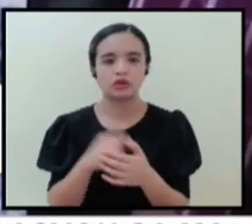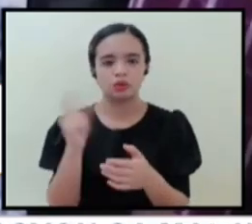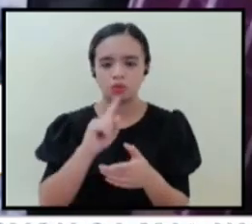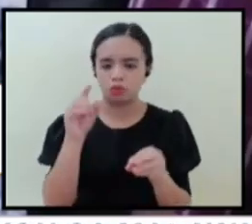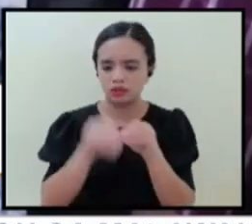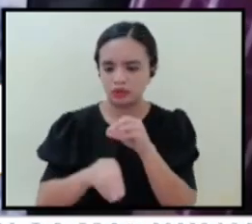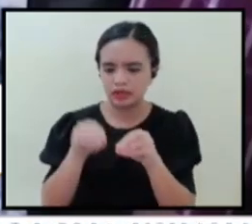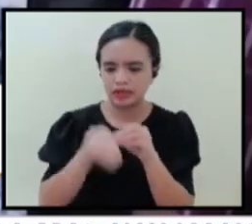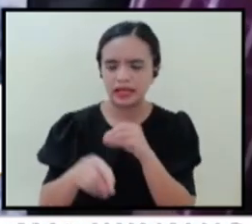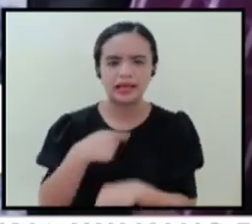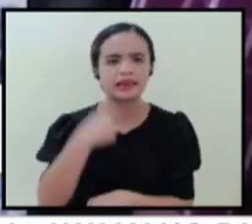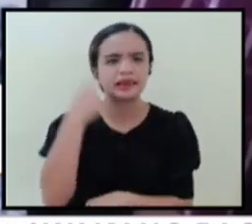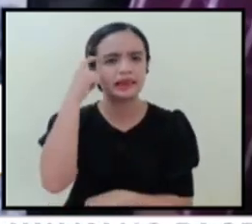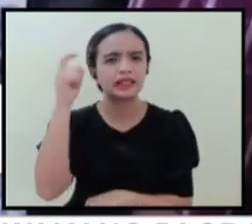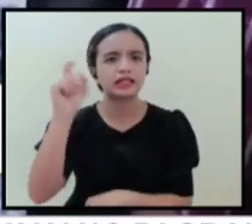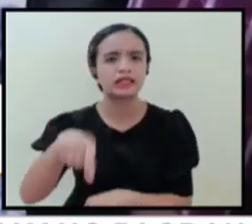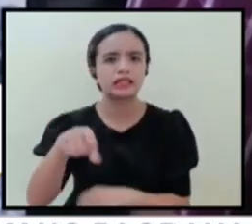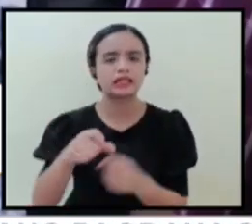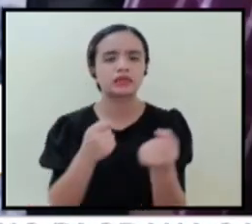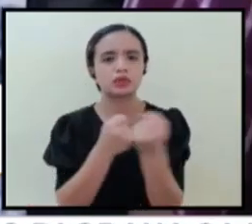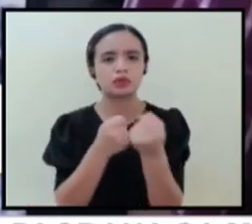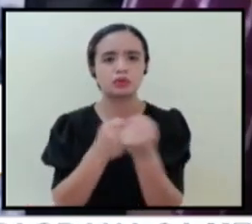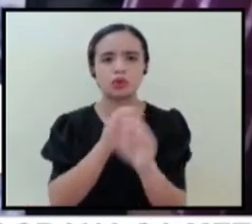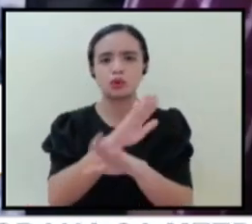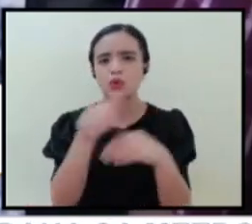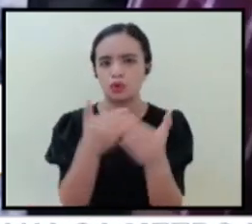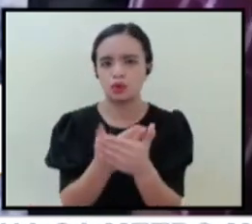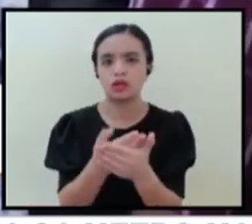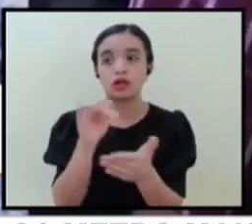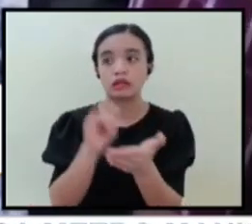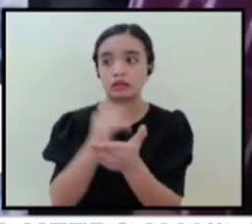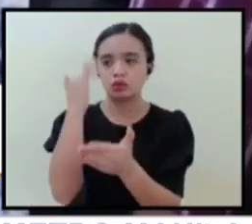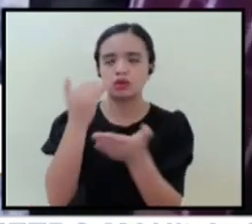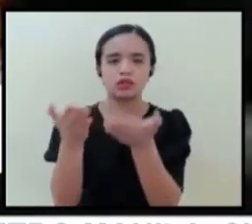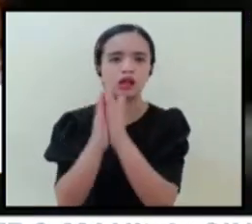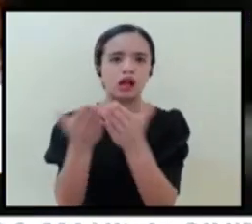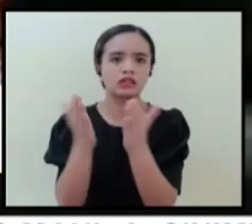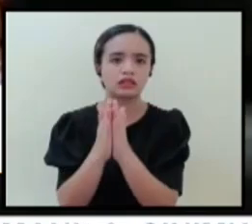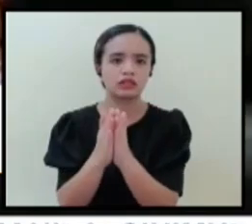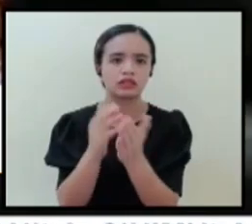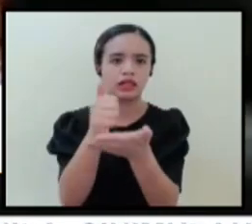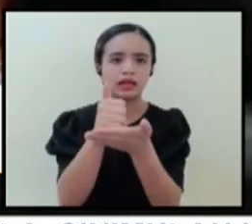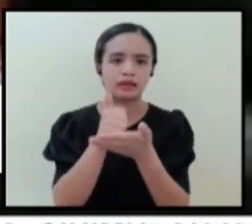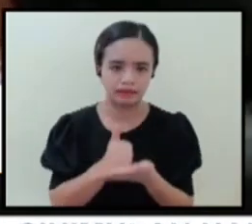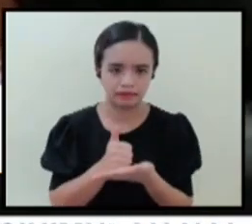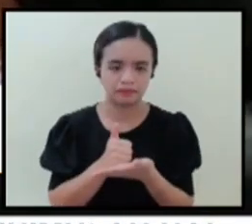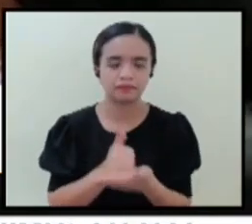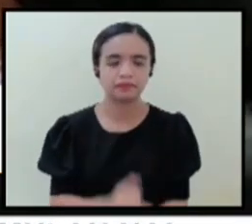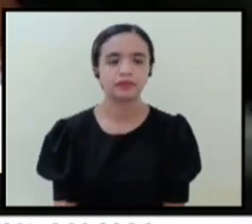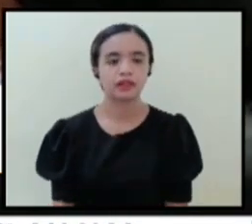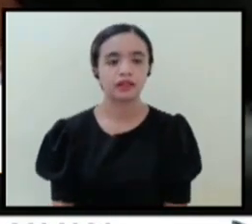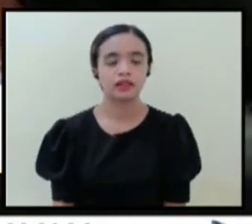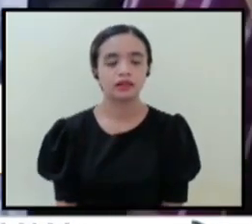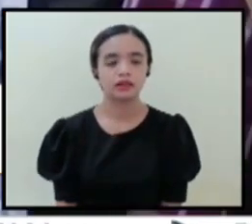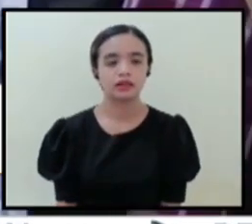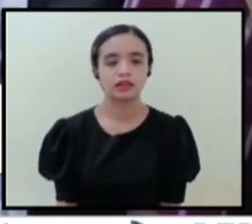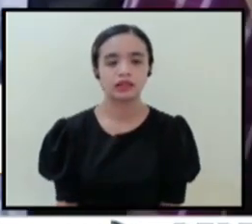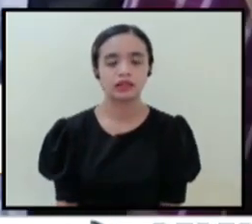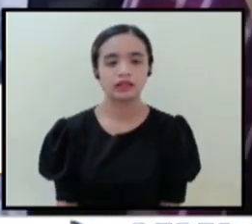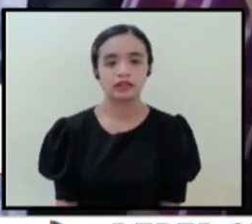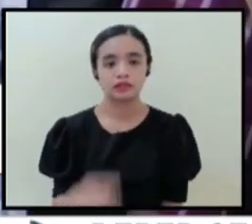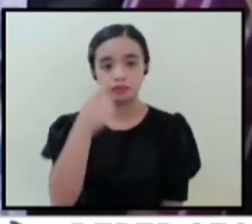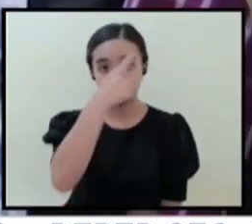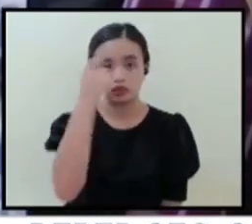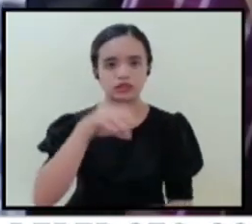we need to support all of this. Kaya nangihingi ng ayuda pa yan. Sometimes it's the stress of the effects sa kanilang kabuhayan. It's